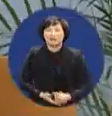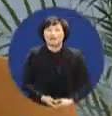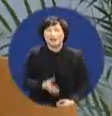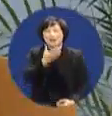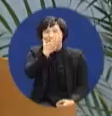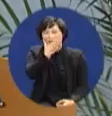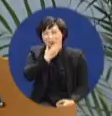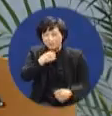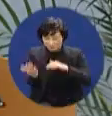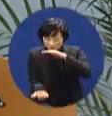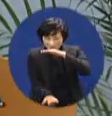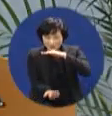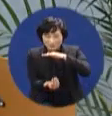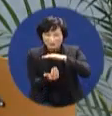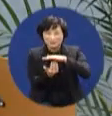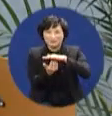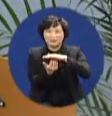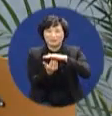얼마나 행복하고.